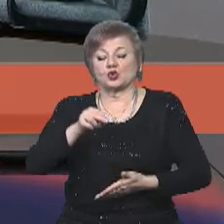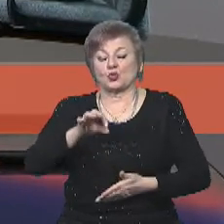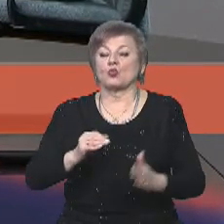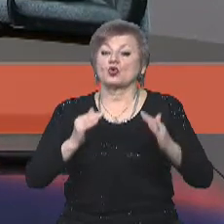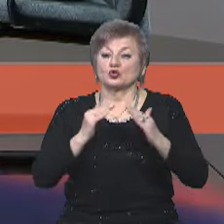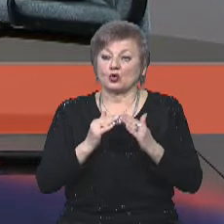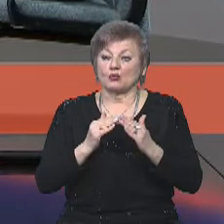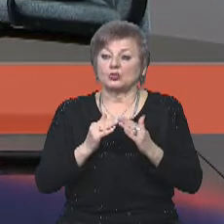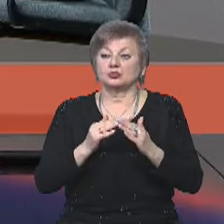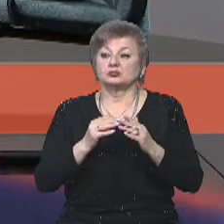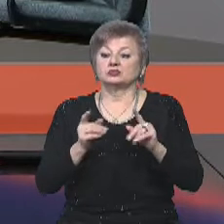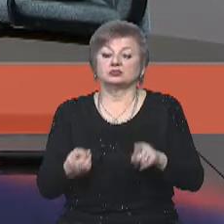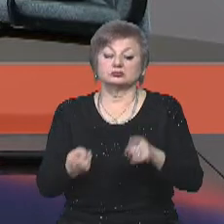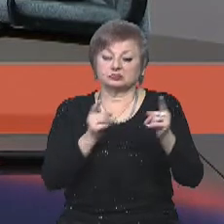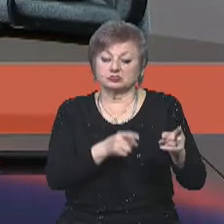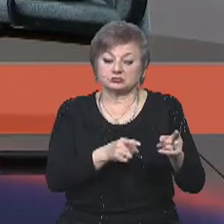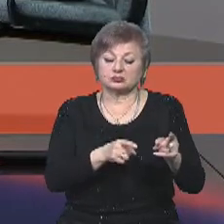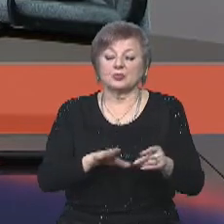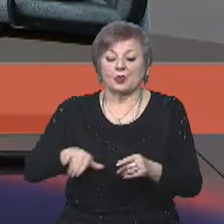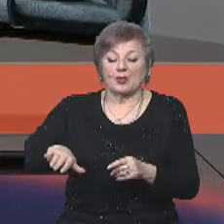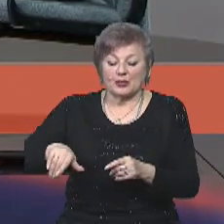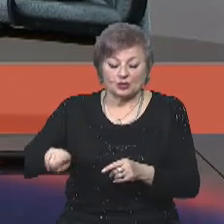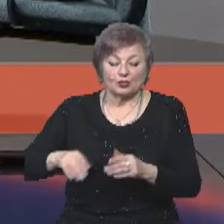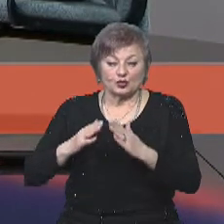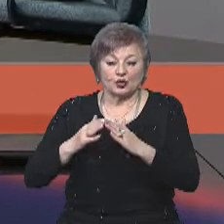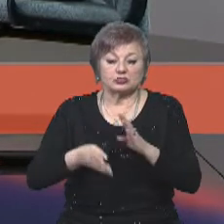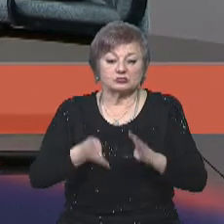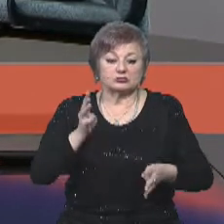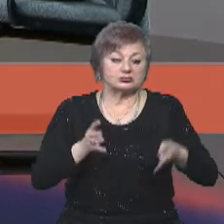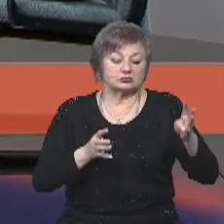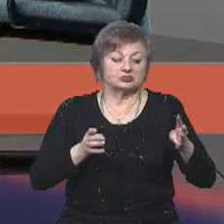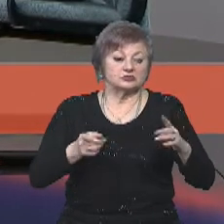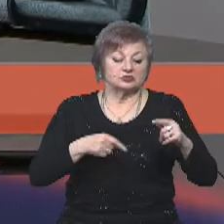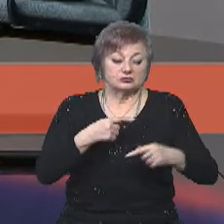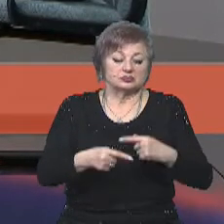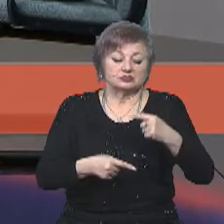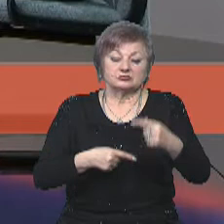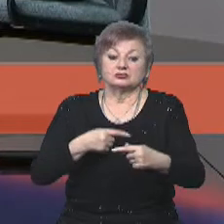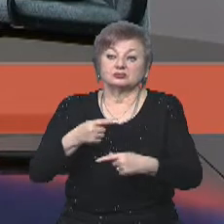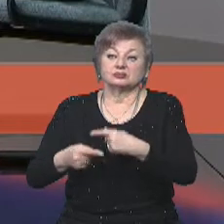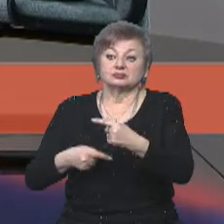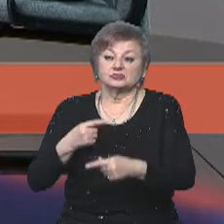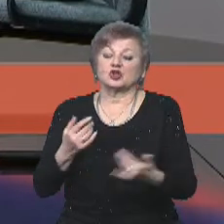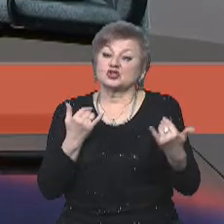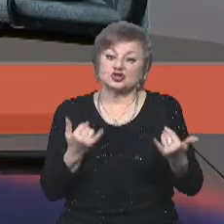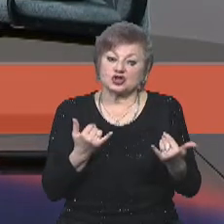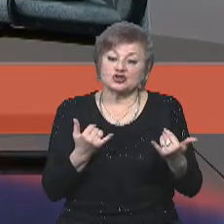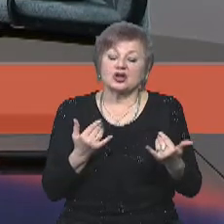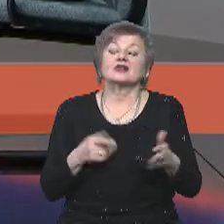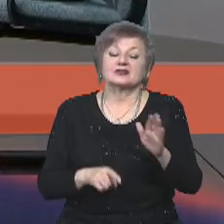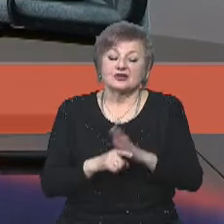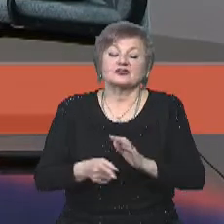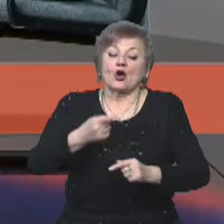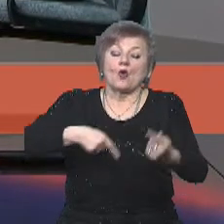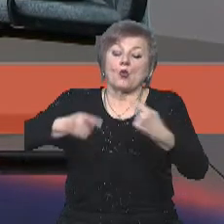Пошли на следующий дом, этот дом оставили на потом. Из-за этого целый снежный ком накрутился, сейчас его раскручиваем